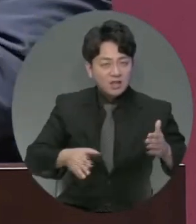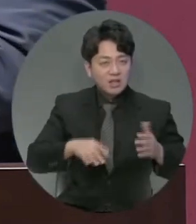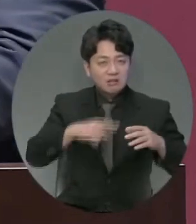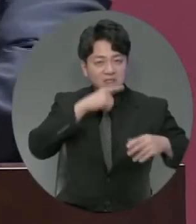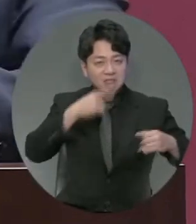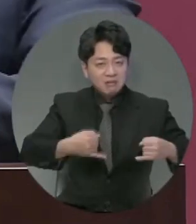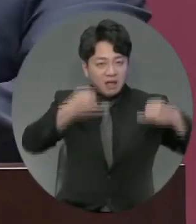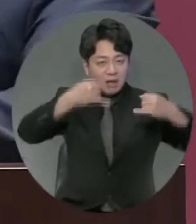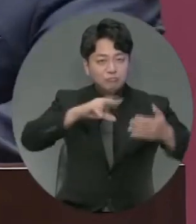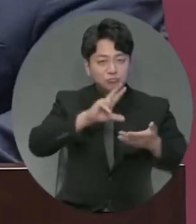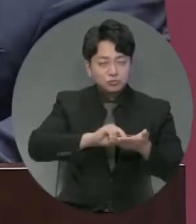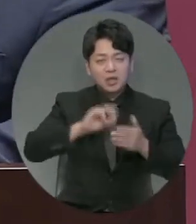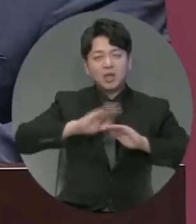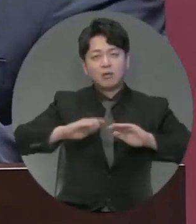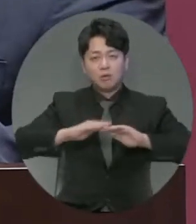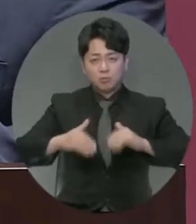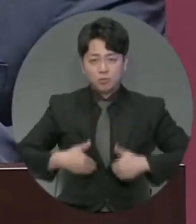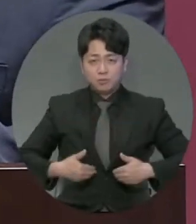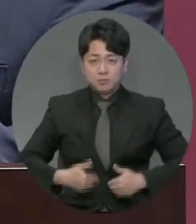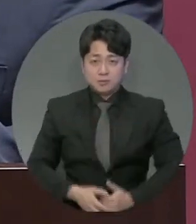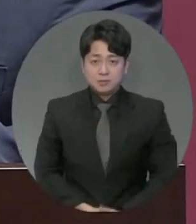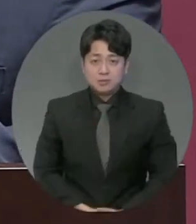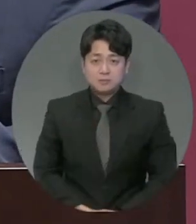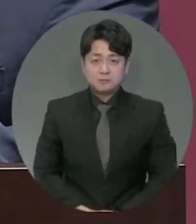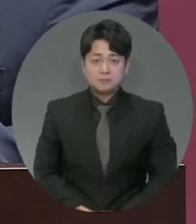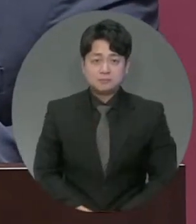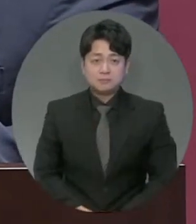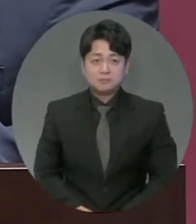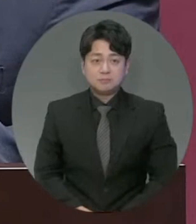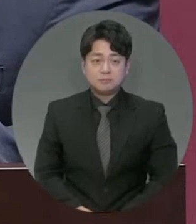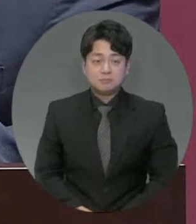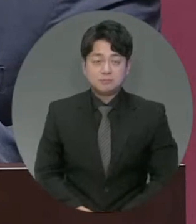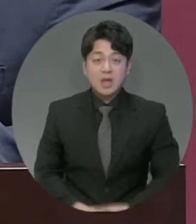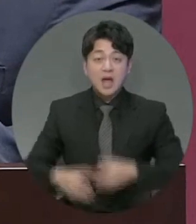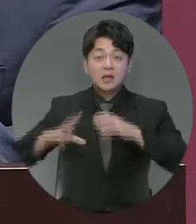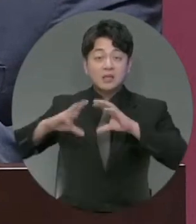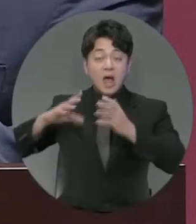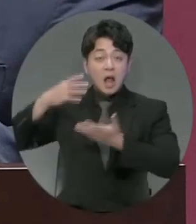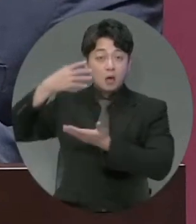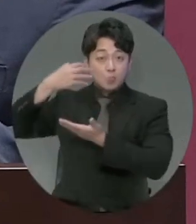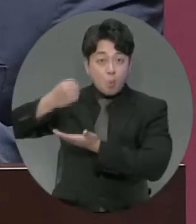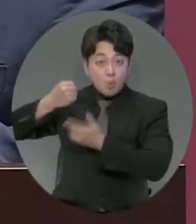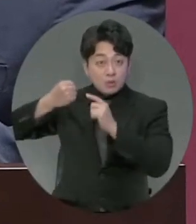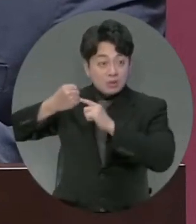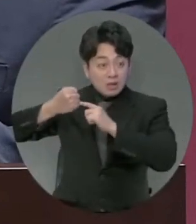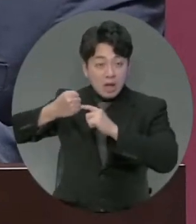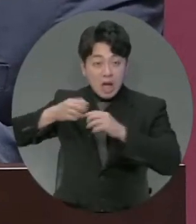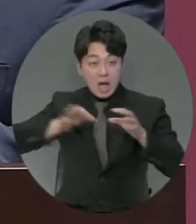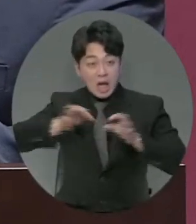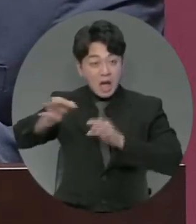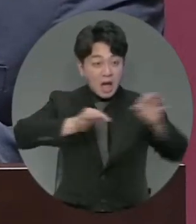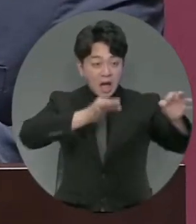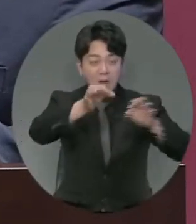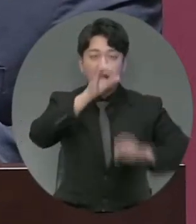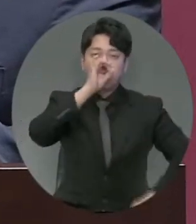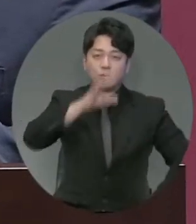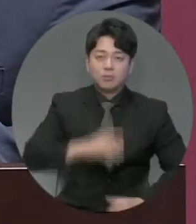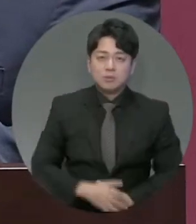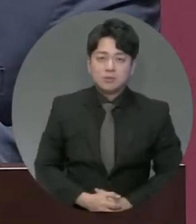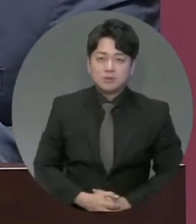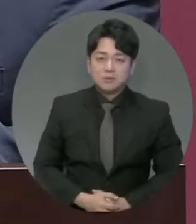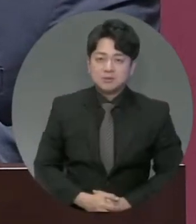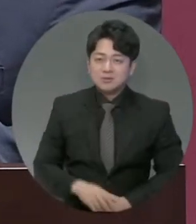그러니까 의원님 말씀하시듯이 모든 돈을 마구 쓰는 것은 안 되는 것이죠. 예, 긴축 예산